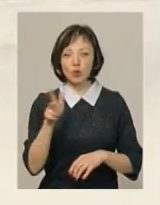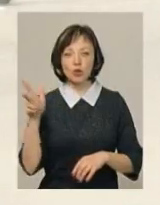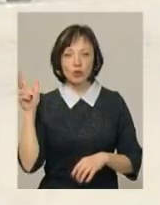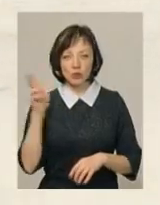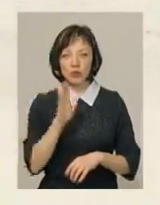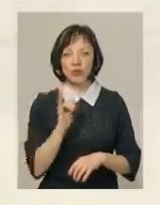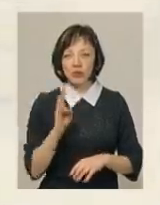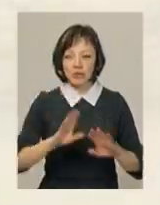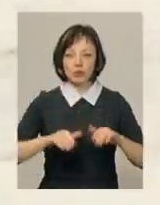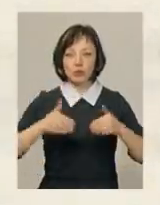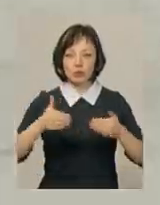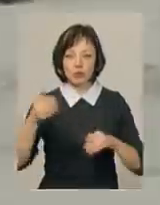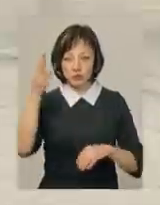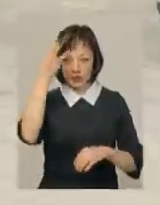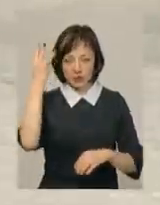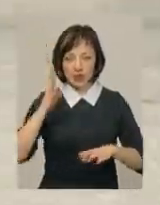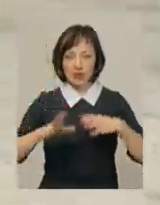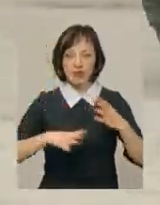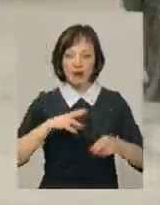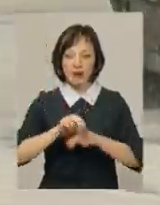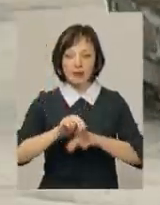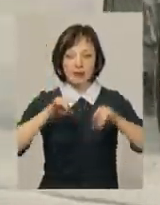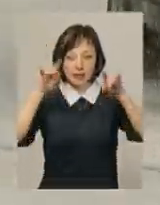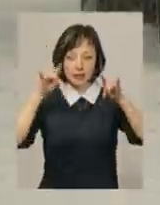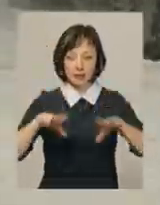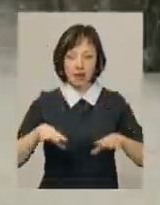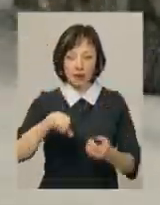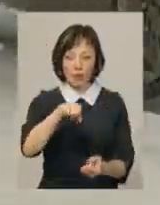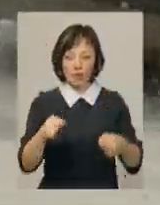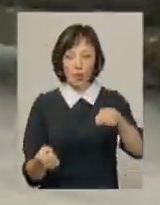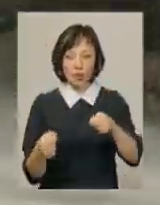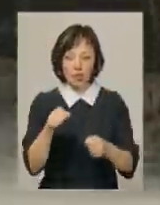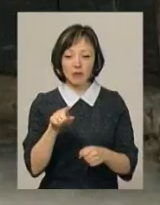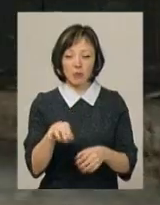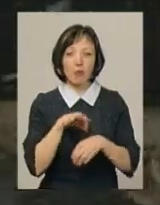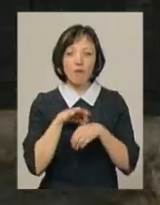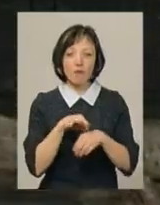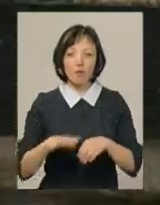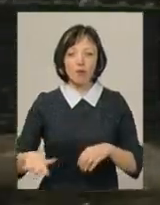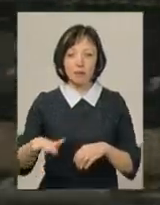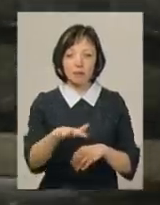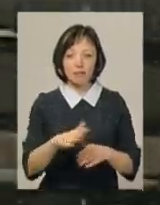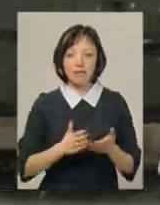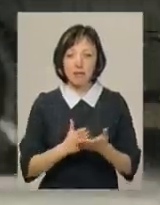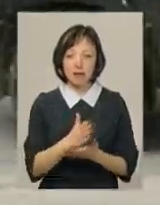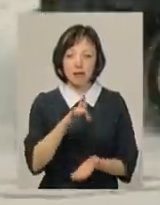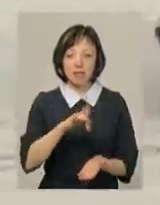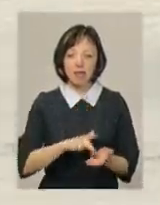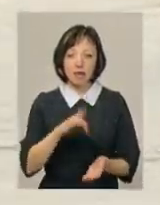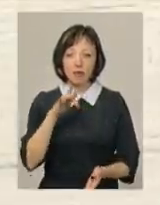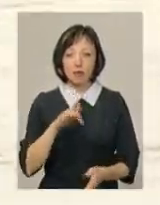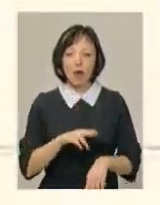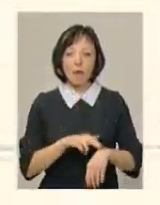Володимир Огойко ініціював у Хмельницькому тренінг з екстремального водіння. Відтоді його проводять на майданчику сервісного центру